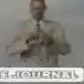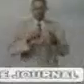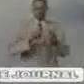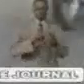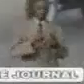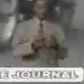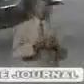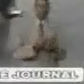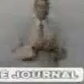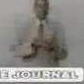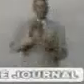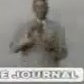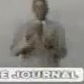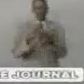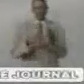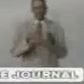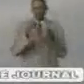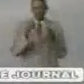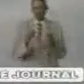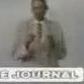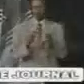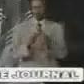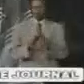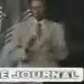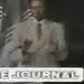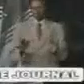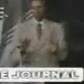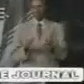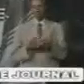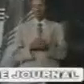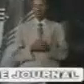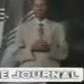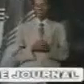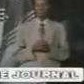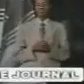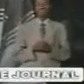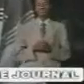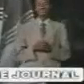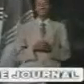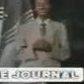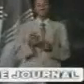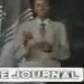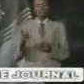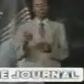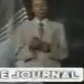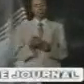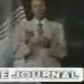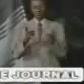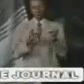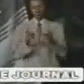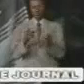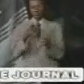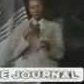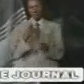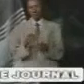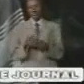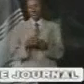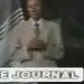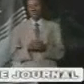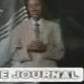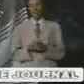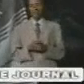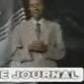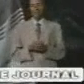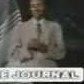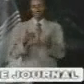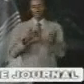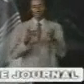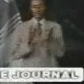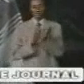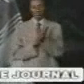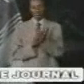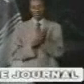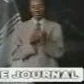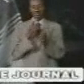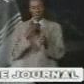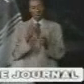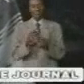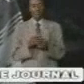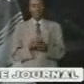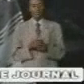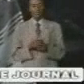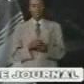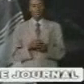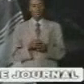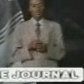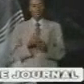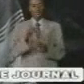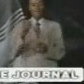de la ville. Ça tombe, le 14e sommet de la francophonie, pour nous est une occasion, un prétexte